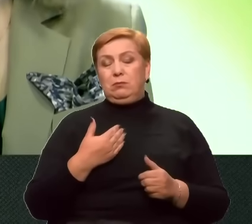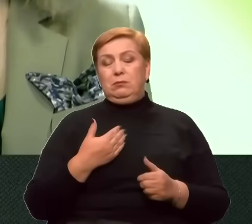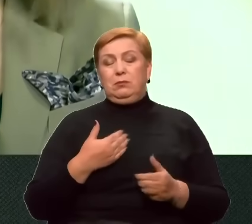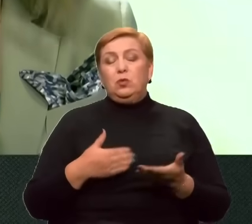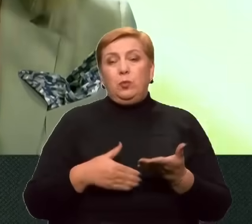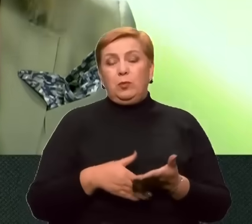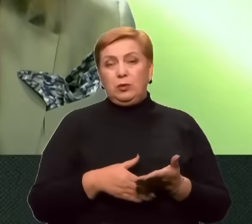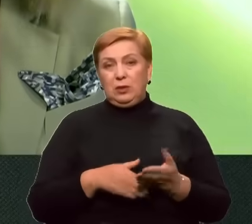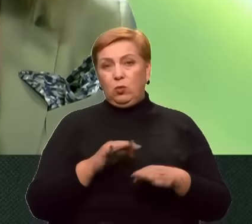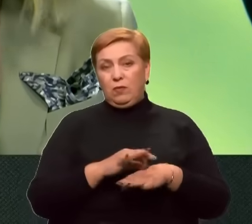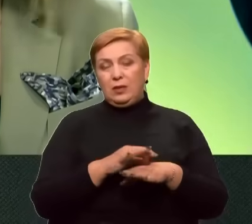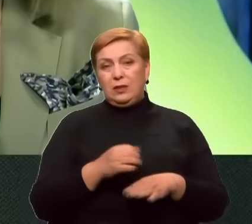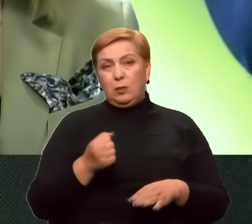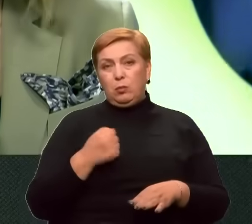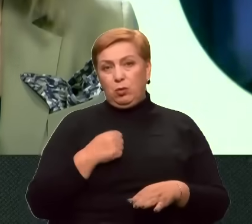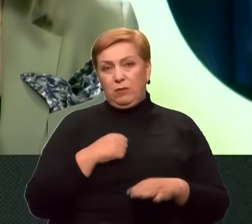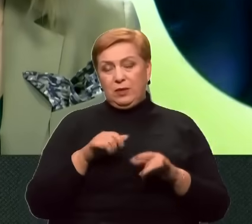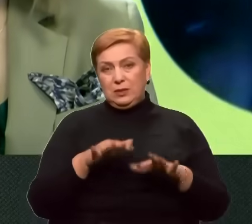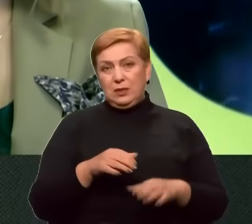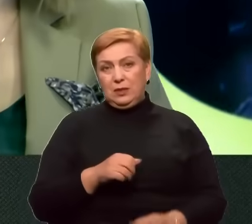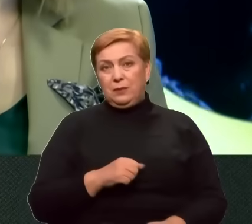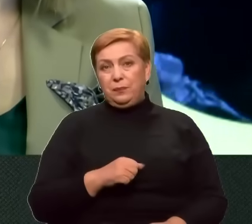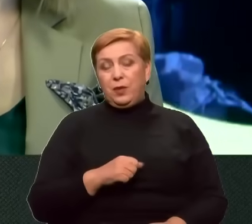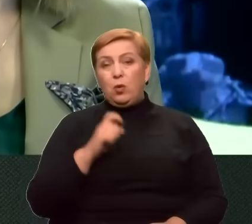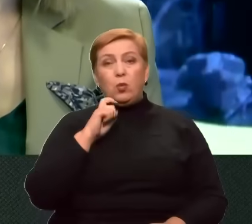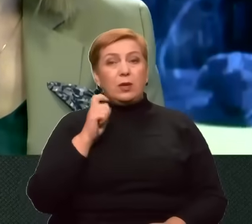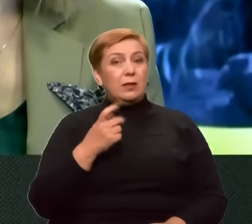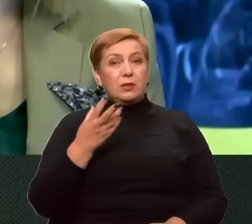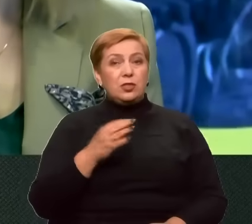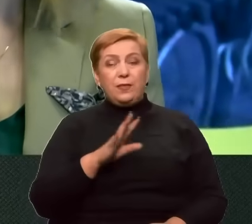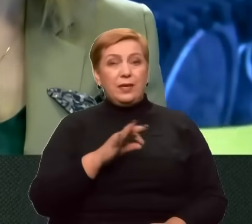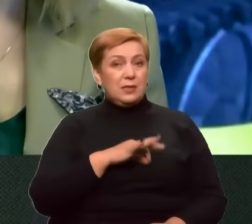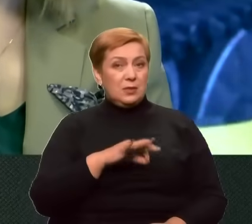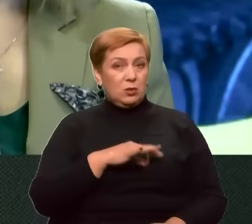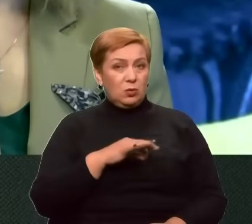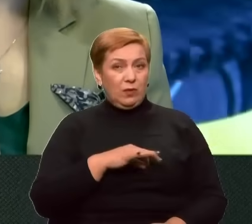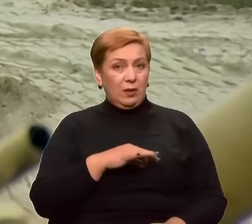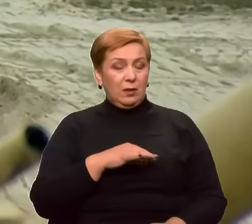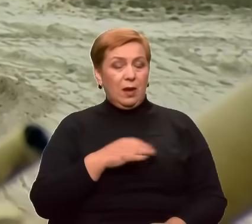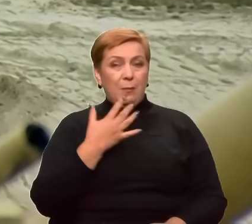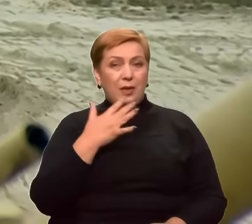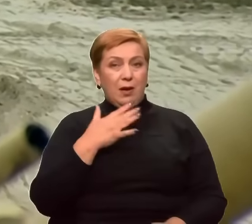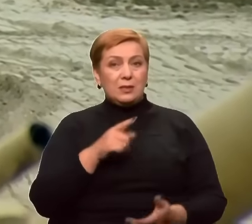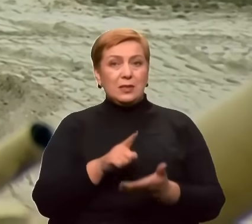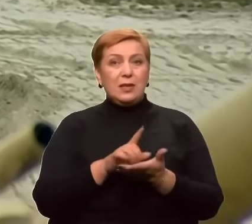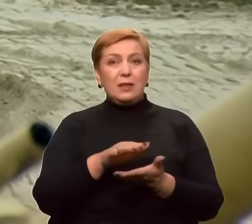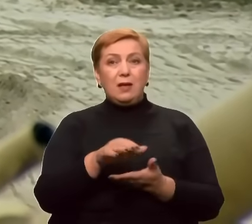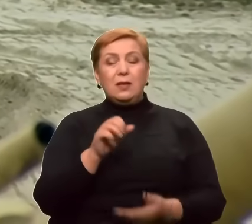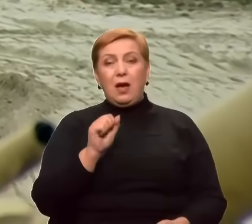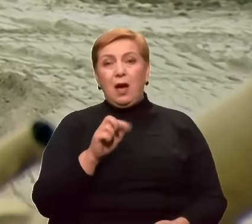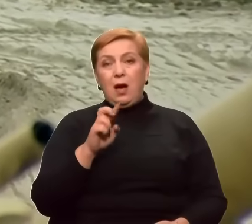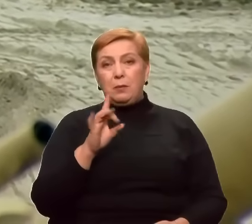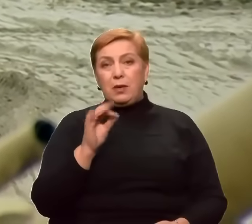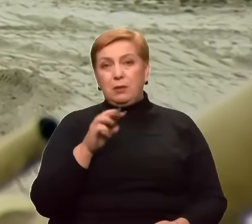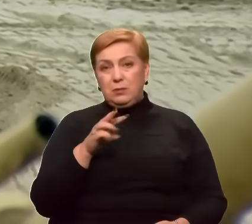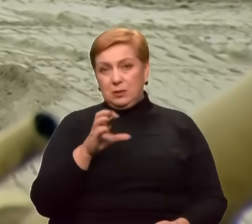однак Україна досі не застосувала у боях американські танки «Абрамс». Про це пише американське видання «Бізнес Інсайдер»